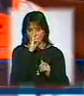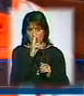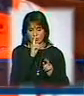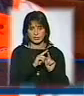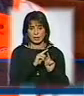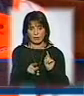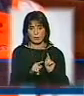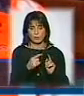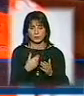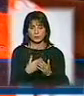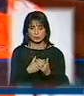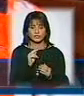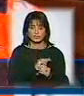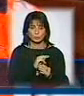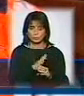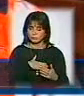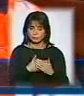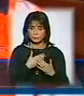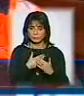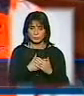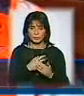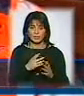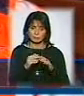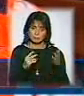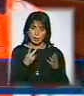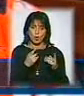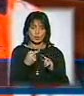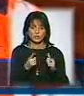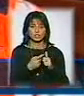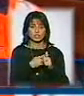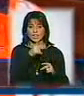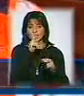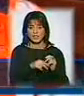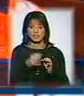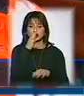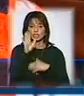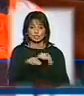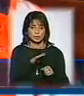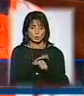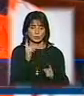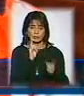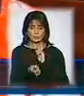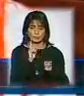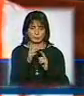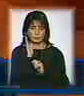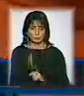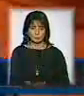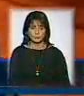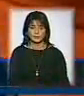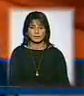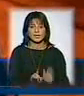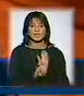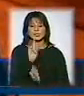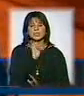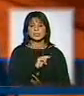თვის განმავლობაში. ვიმუშავებთ ინტენსიურად ხიდის მეორე მხარეზე, რომ მეორე მხარეს დავასრულოთ და ამის შემდეგ სრულად აღდგება ორივე მხარეს მოძრაობა.